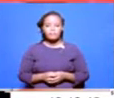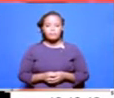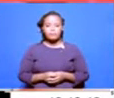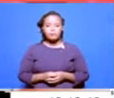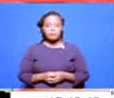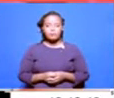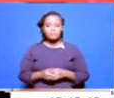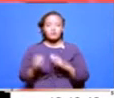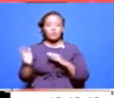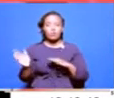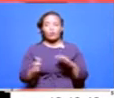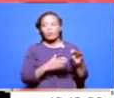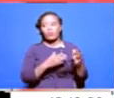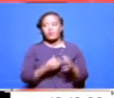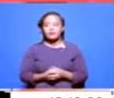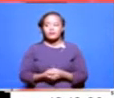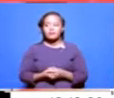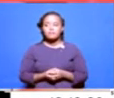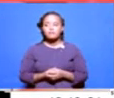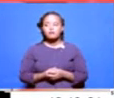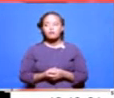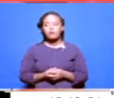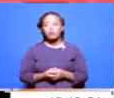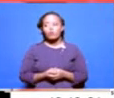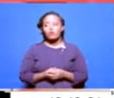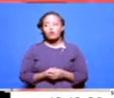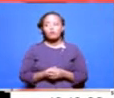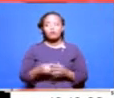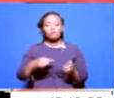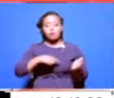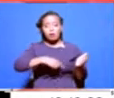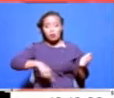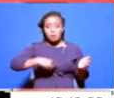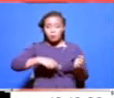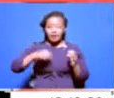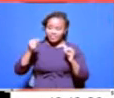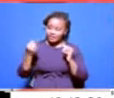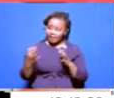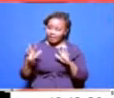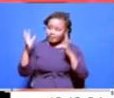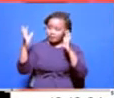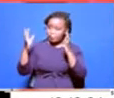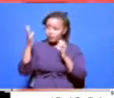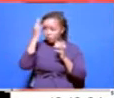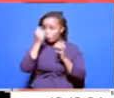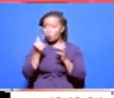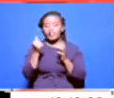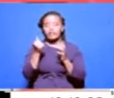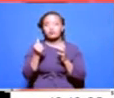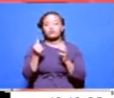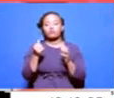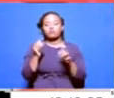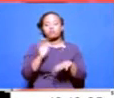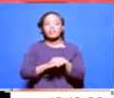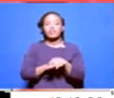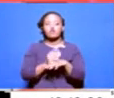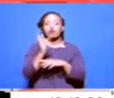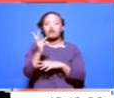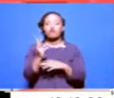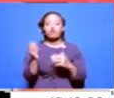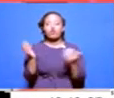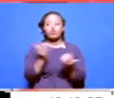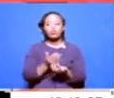Huko Malindi inasherehekea baada ya kupata zawadi ya pacha wanne. Grace Kavumbi kutoka eneo la Kisumu, ndogo mjini Malindi,